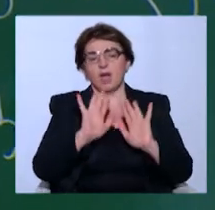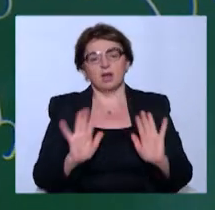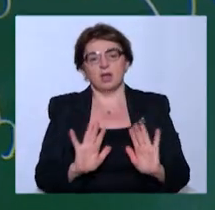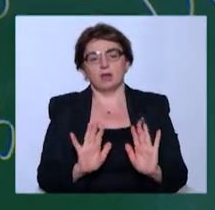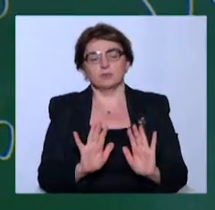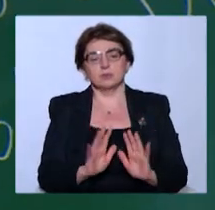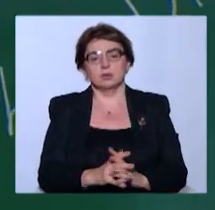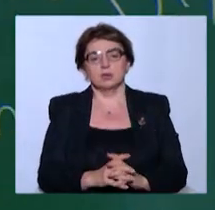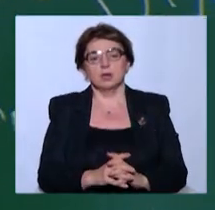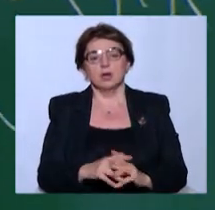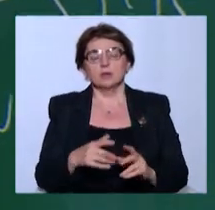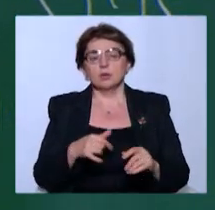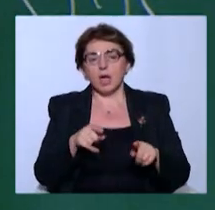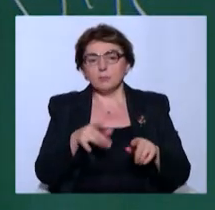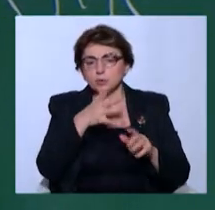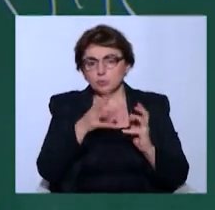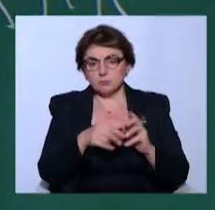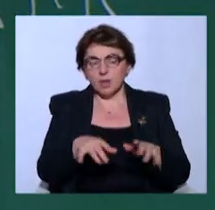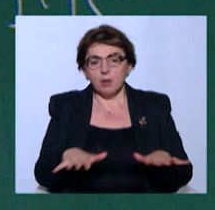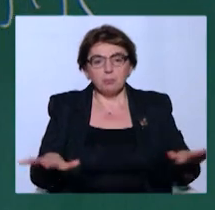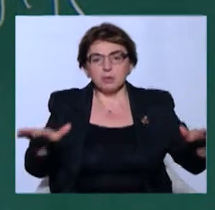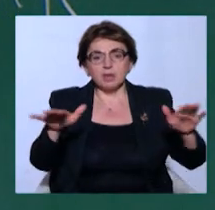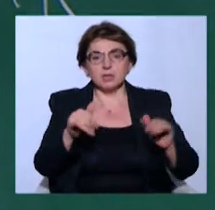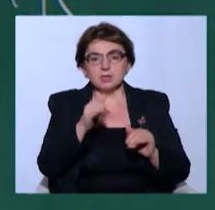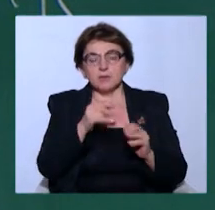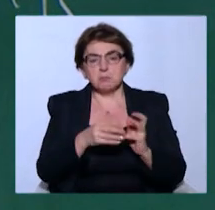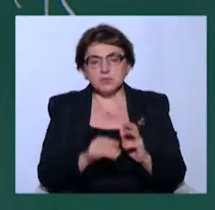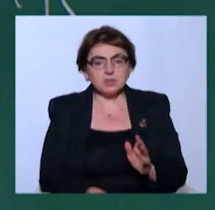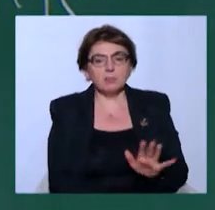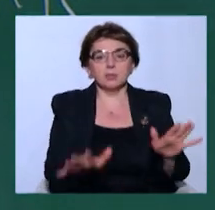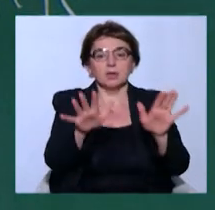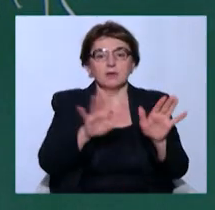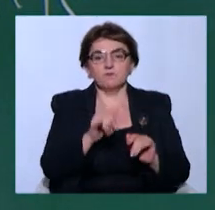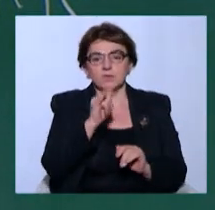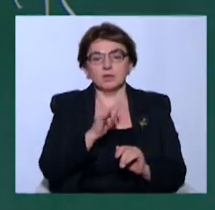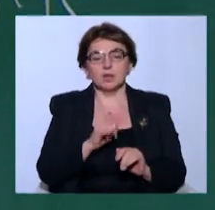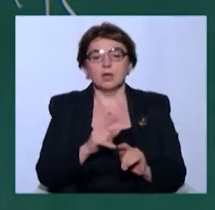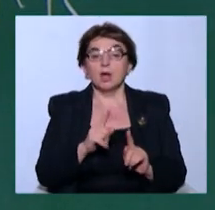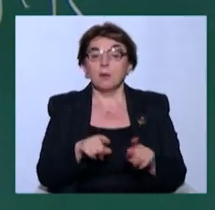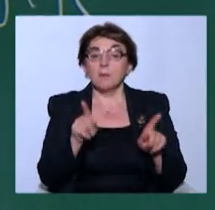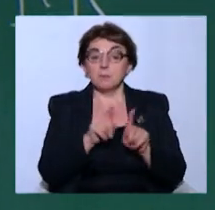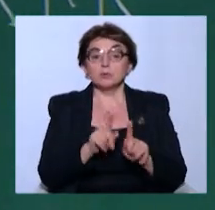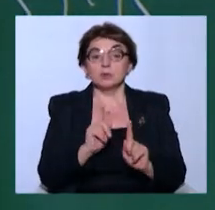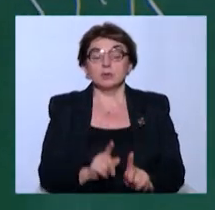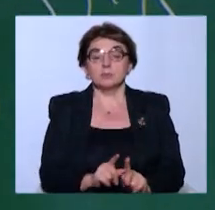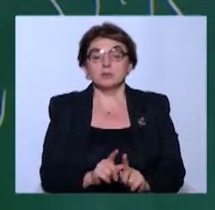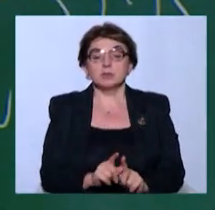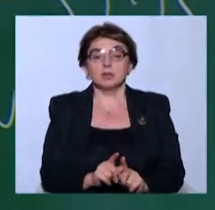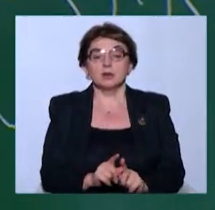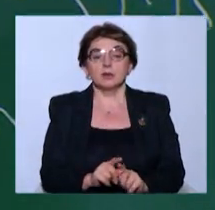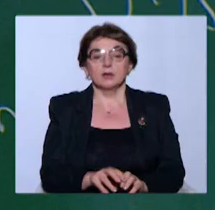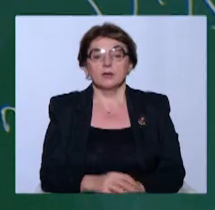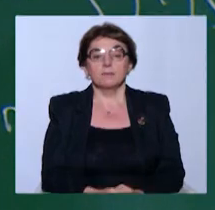ასეთი მაგალითიც. ჭინჭარი, იცით, რომ მას აქვს ძალიან მსუსხავი ბუსუსები და ცხოველები ერიდებიან